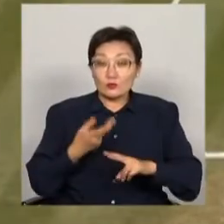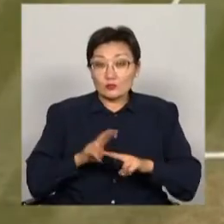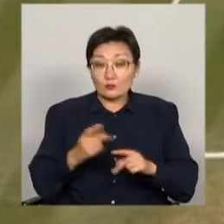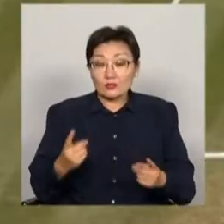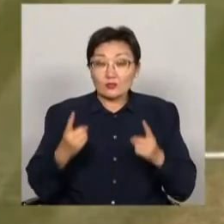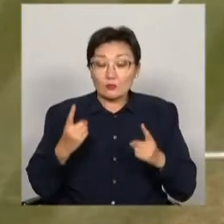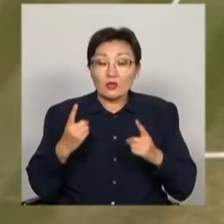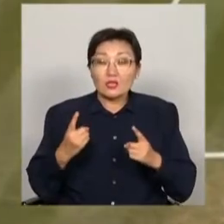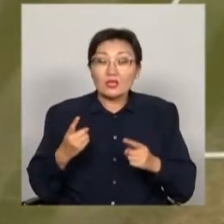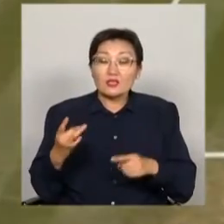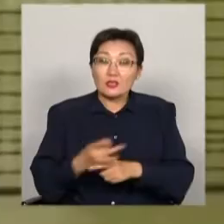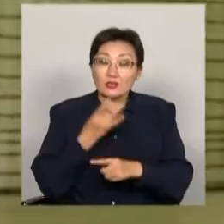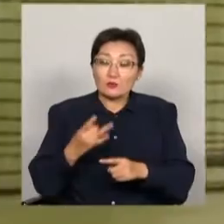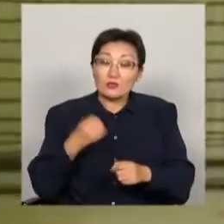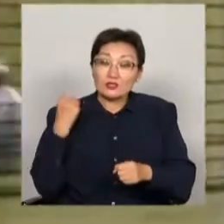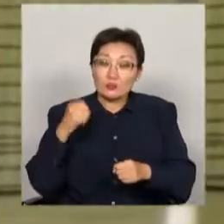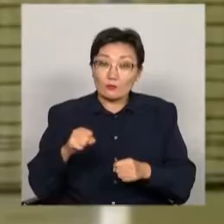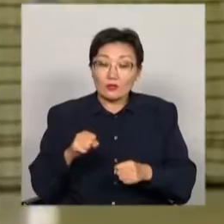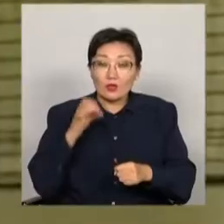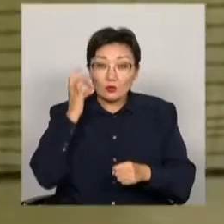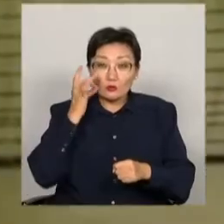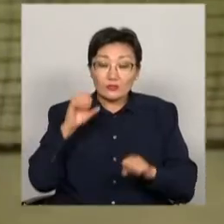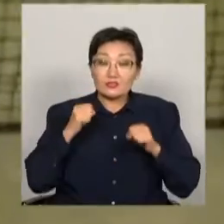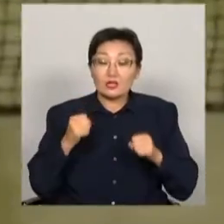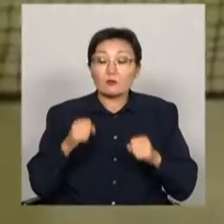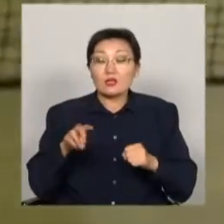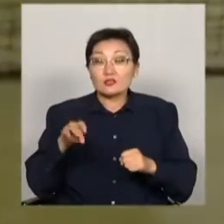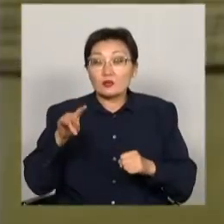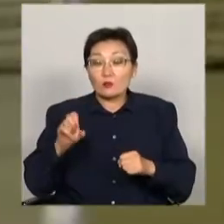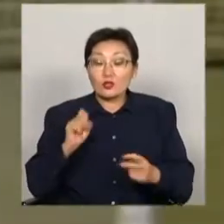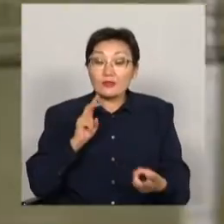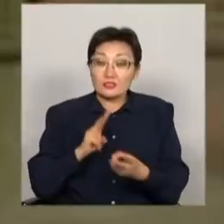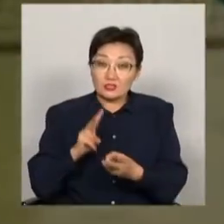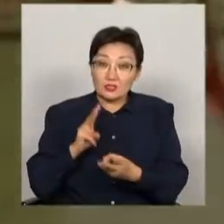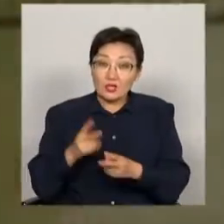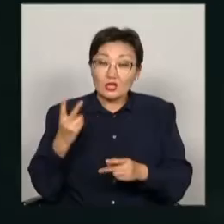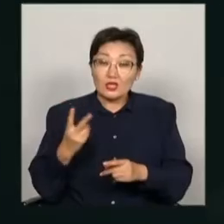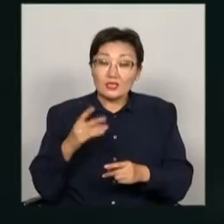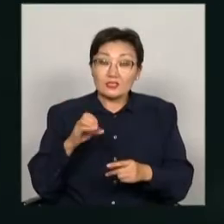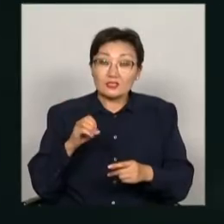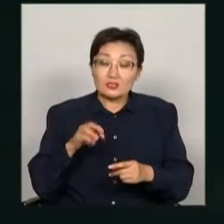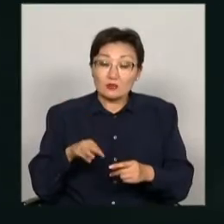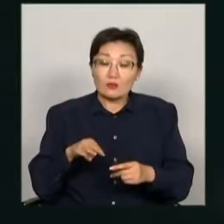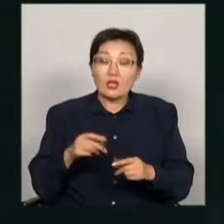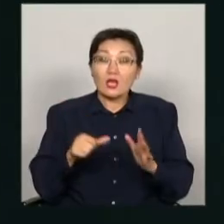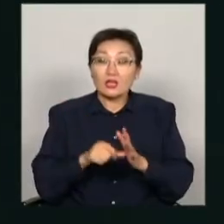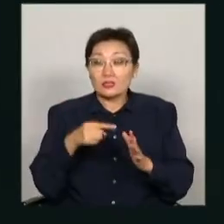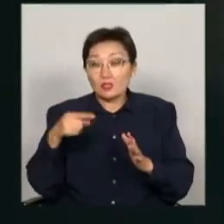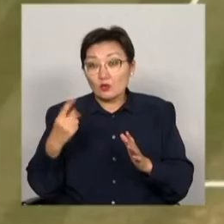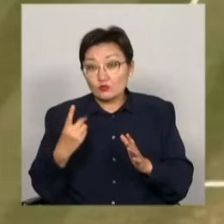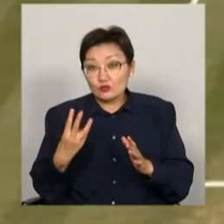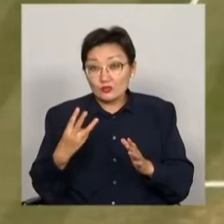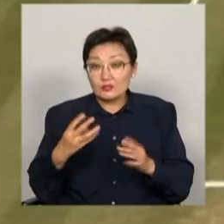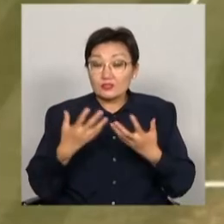үлкен дулығада екі мәрте топ жарған румыниялық спортшы Симона Халеппен кездесіп, екі сетте де 6-3 есебімен жеңіске